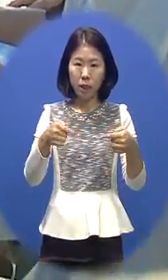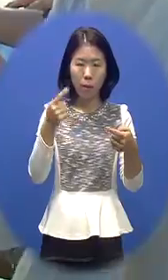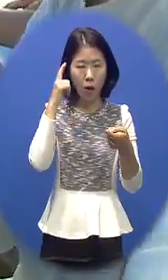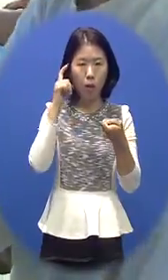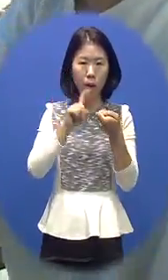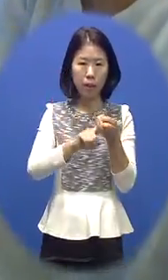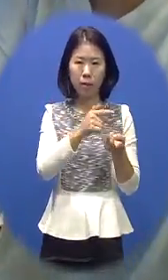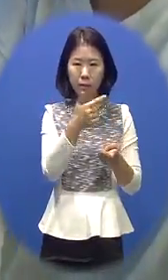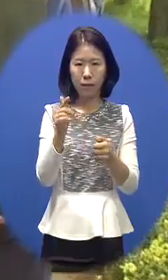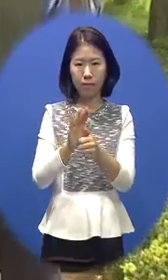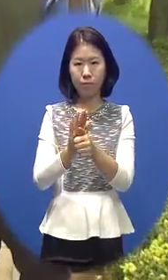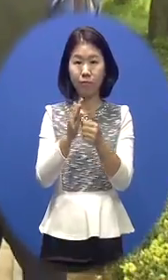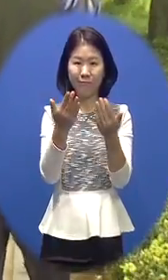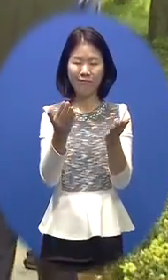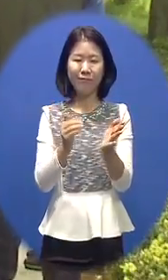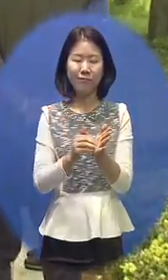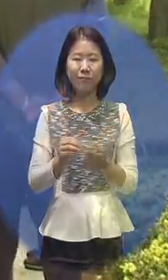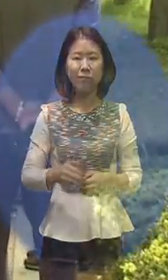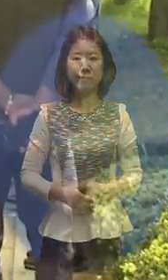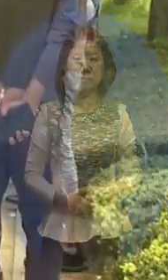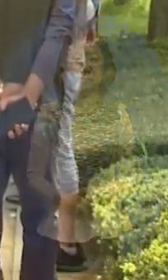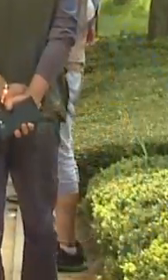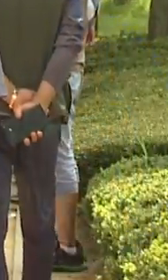참여와 관심을 유도했습니다